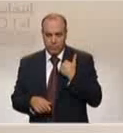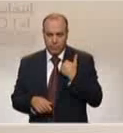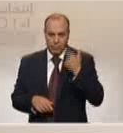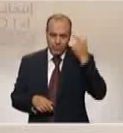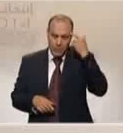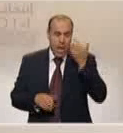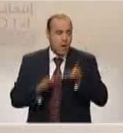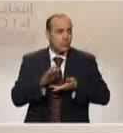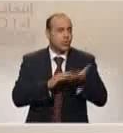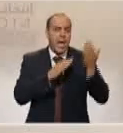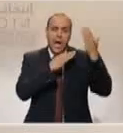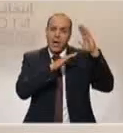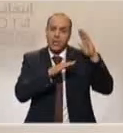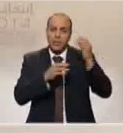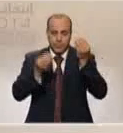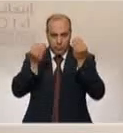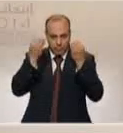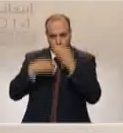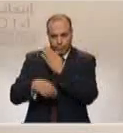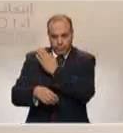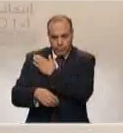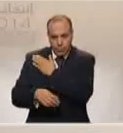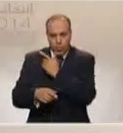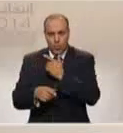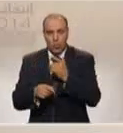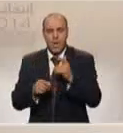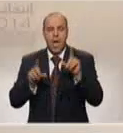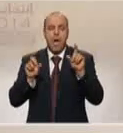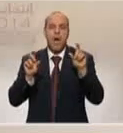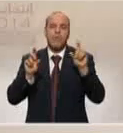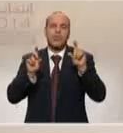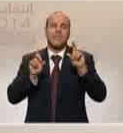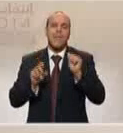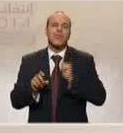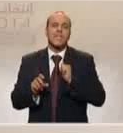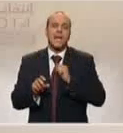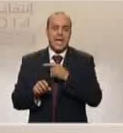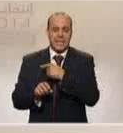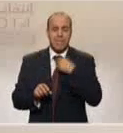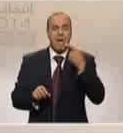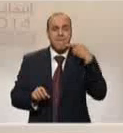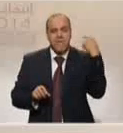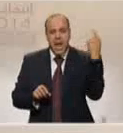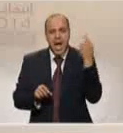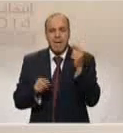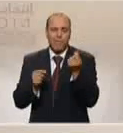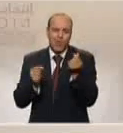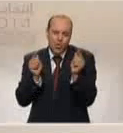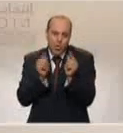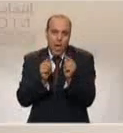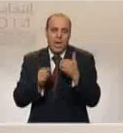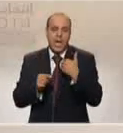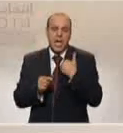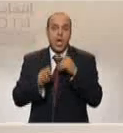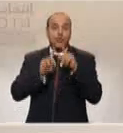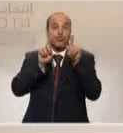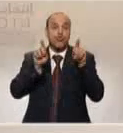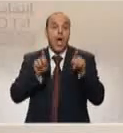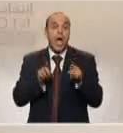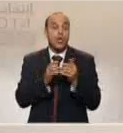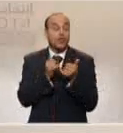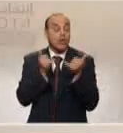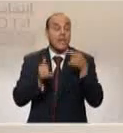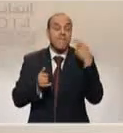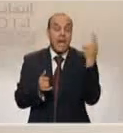خرجت الخارج دربت على القياده ايضا من خلال قناه المستقله وعملت منها اسم في العالم رغم قله الامكانيات بشهاده جرائد